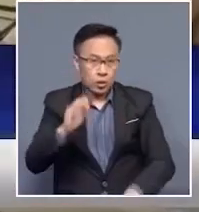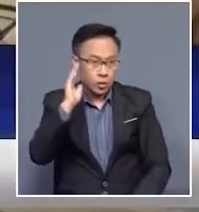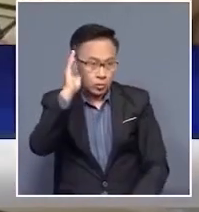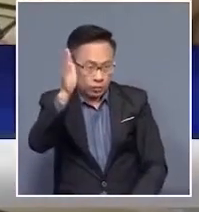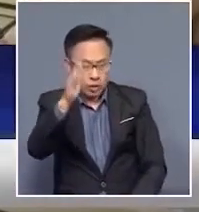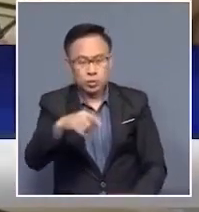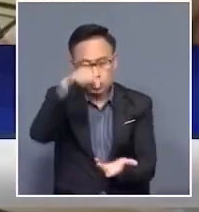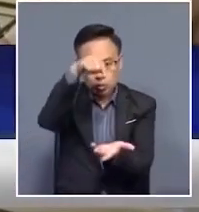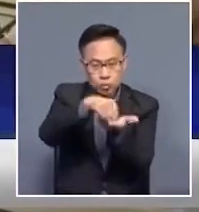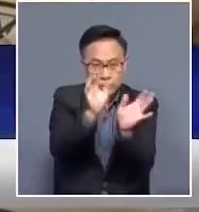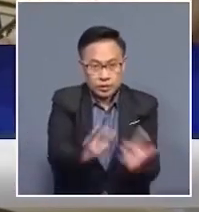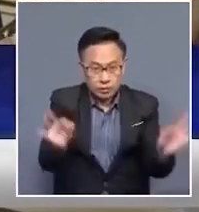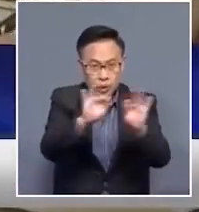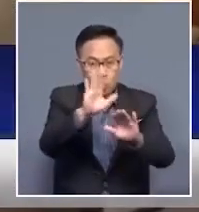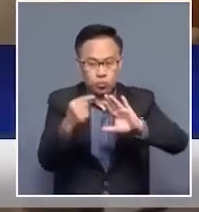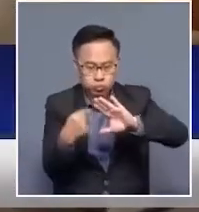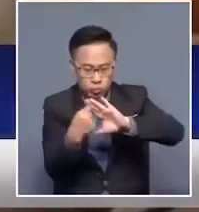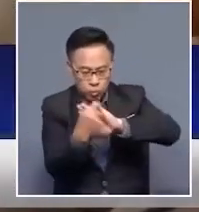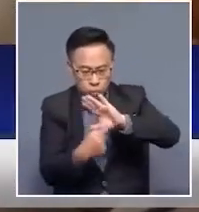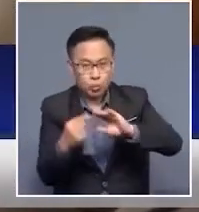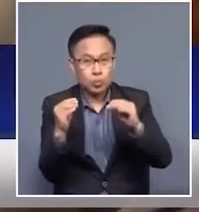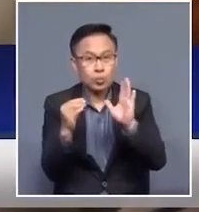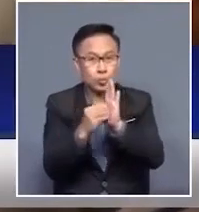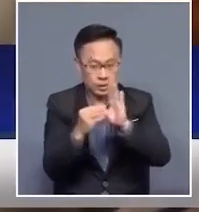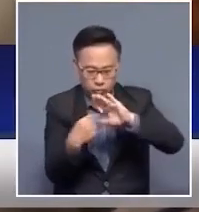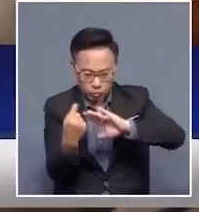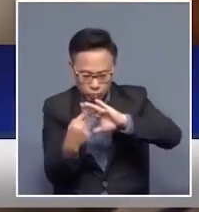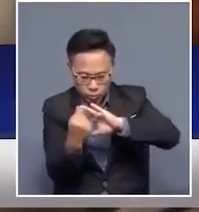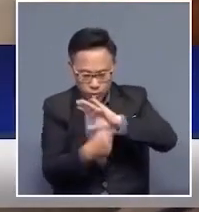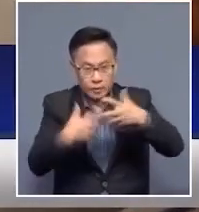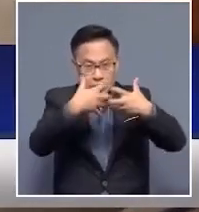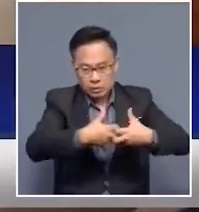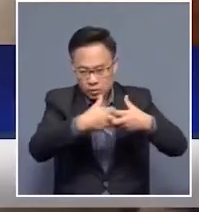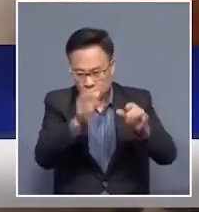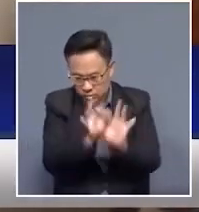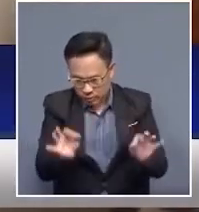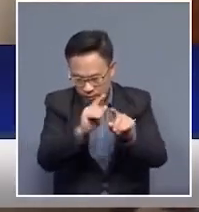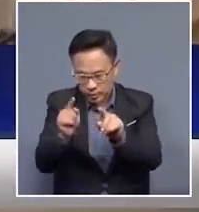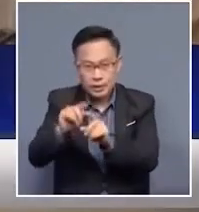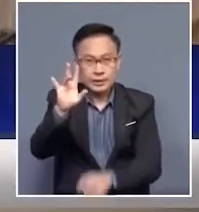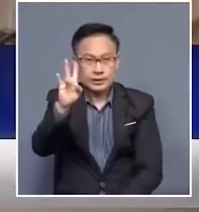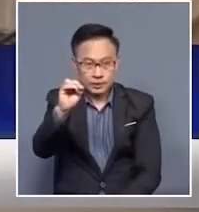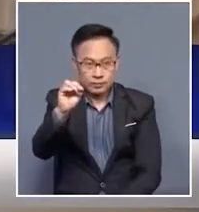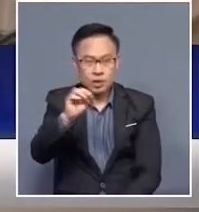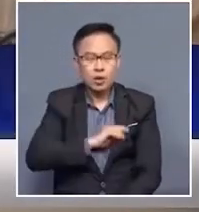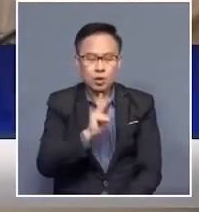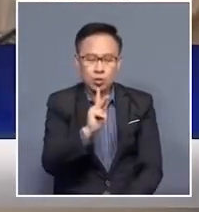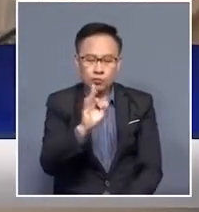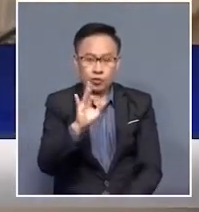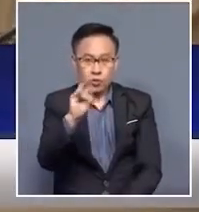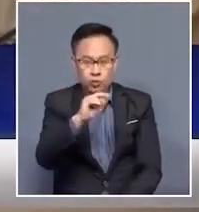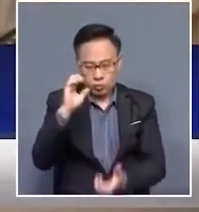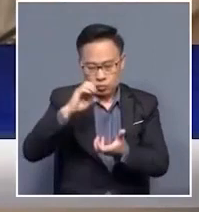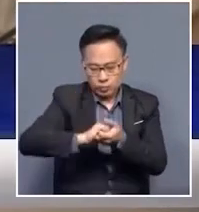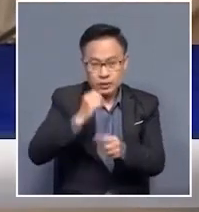ดสำคัญนะครับในกรุงเทพมหานครเนี่ยประมาณ70จุดนะครับการไฟฟ้านครหลวงเนี่ยก็จะมาร่วมทำงานกับกรุงเทพมหานครนะครับ